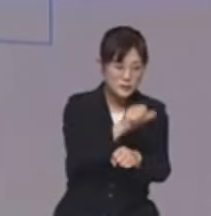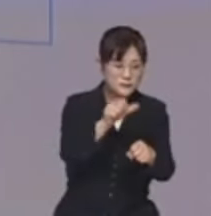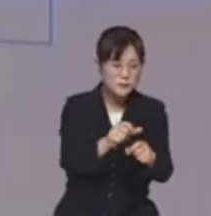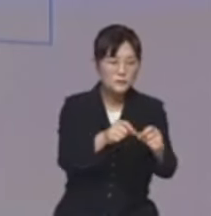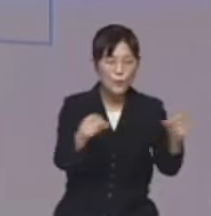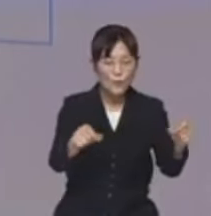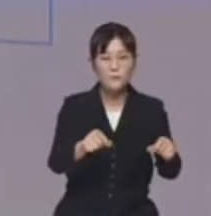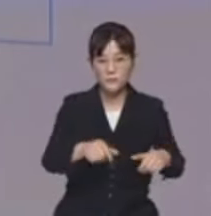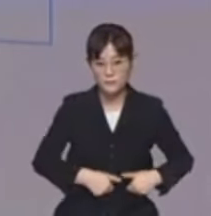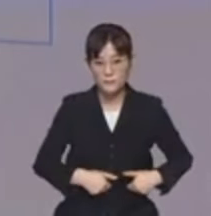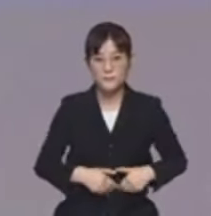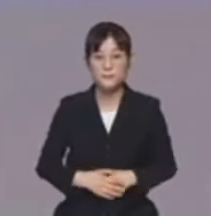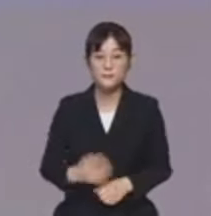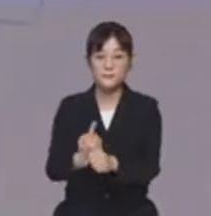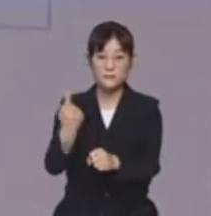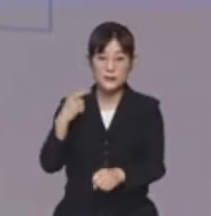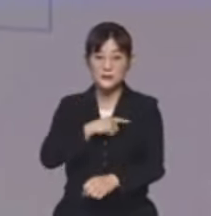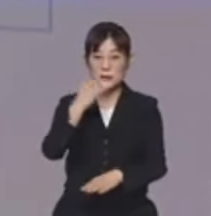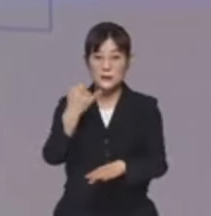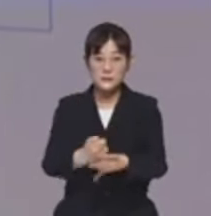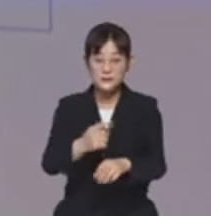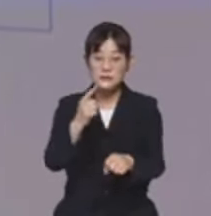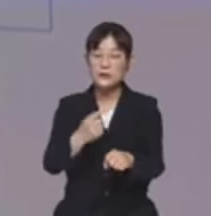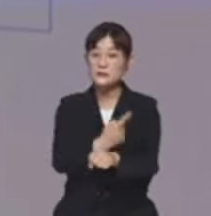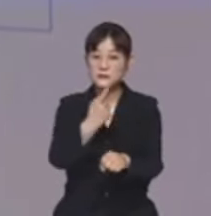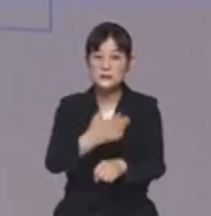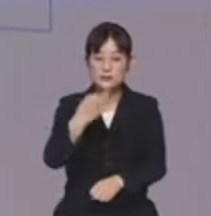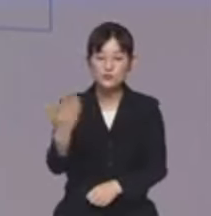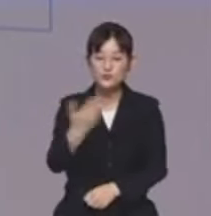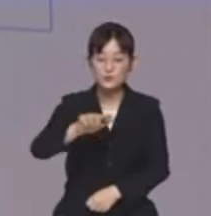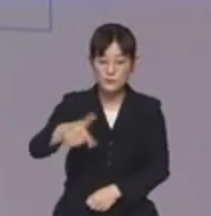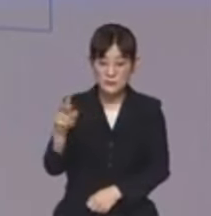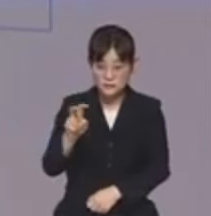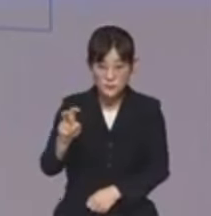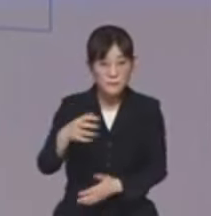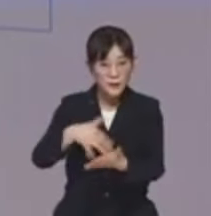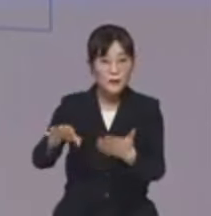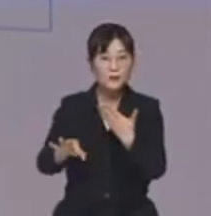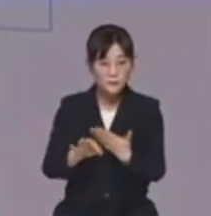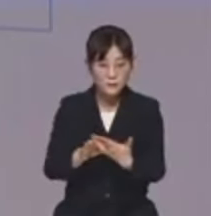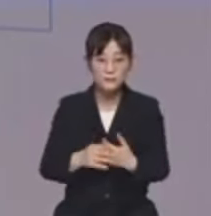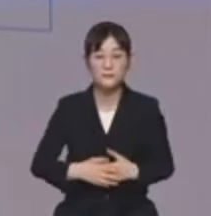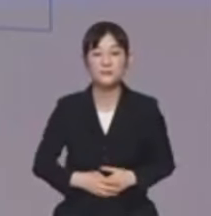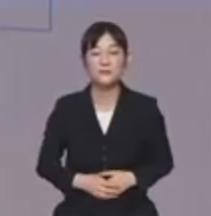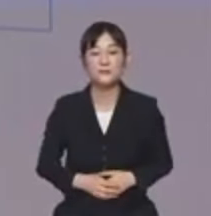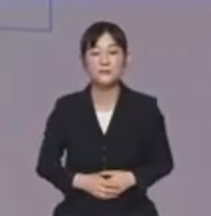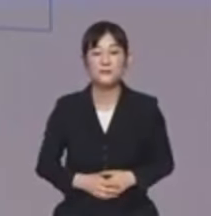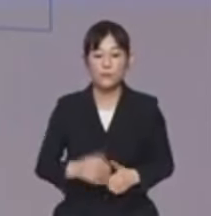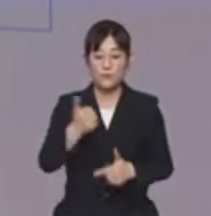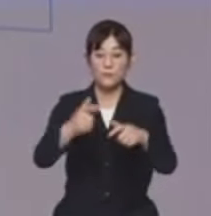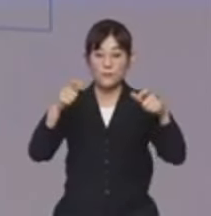걸리는 겁니다 지난해 최저시급 시간당 9620 적용해 시간을 비용으로 환산하며